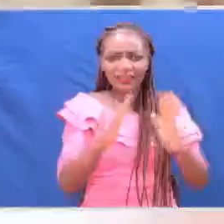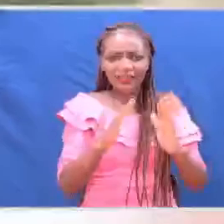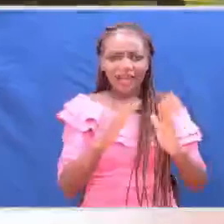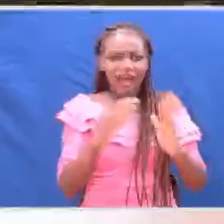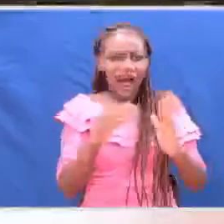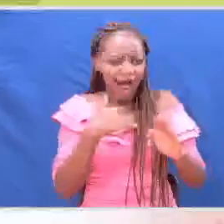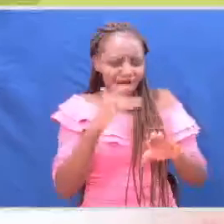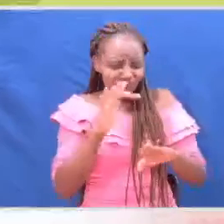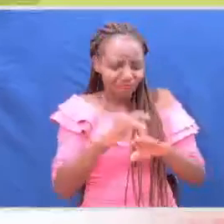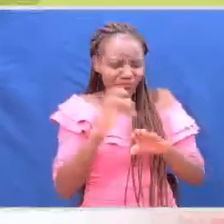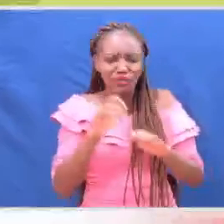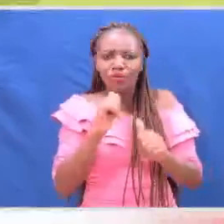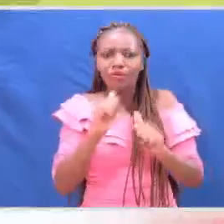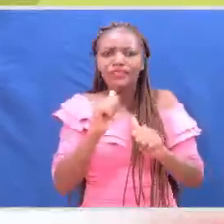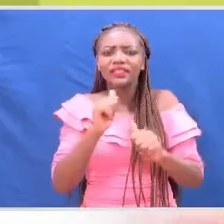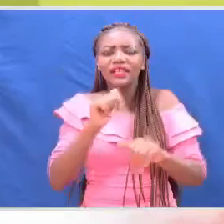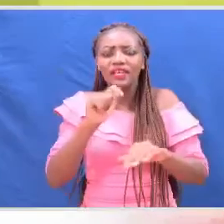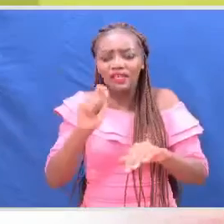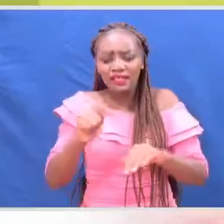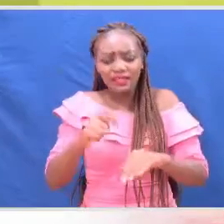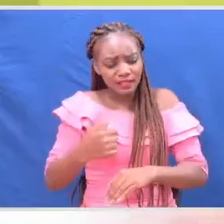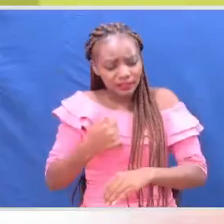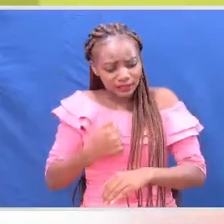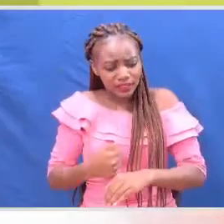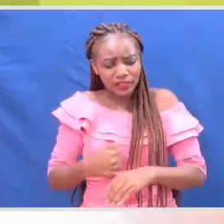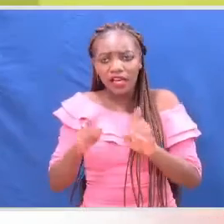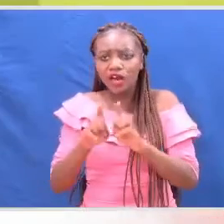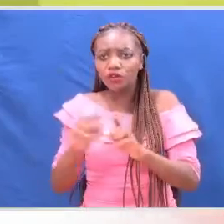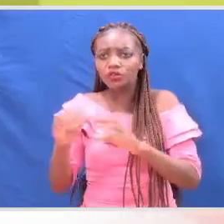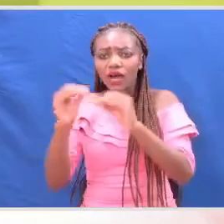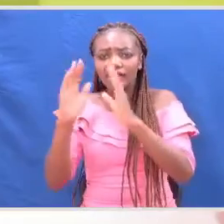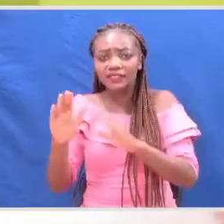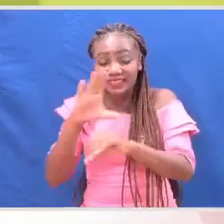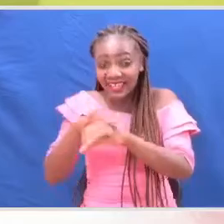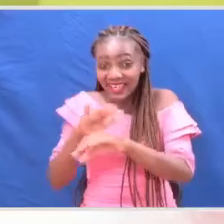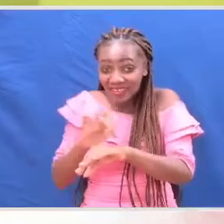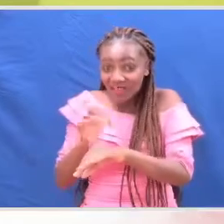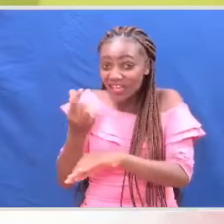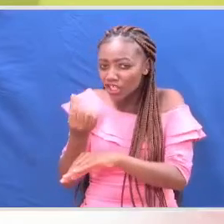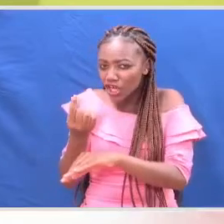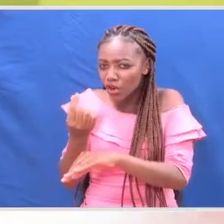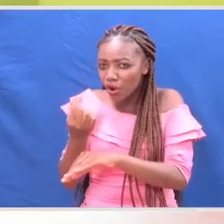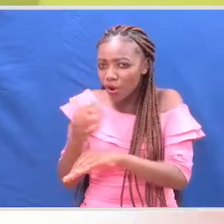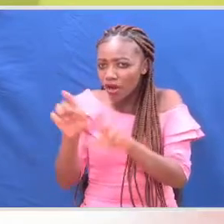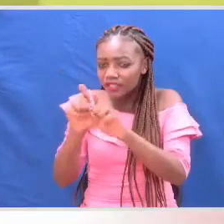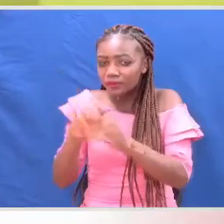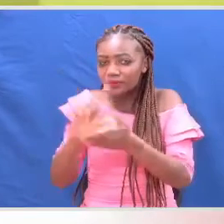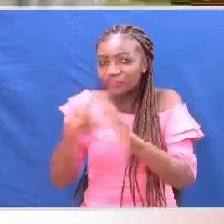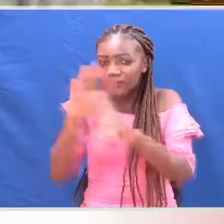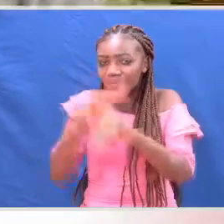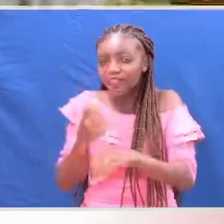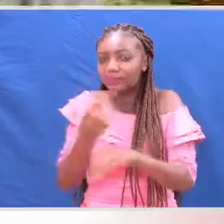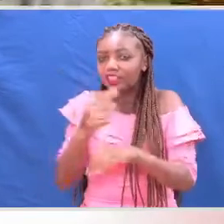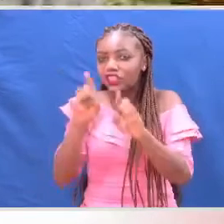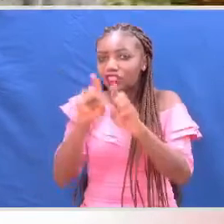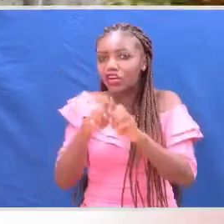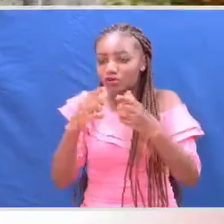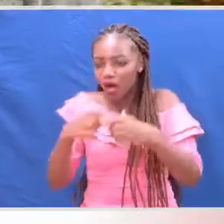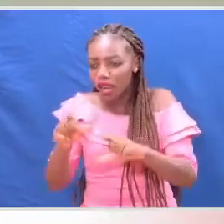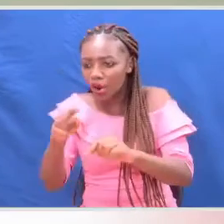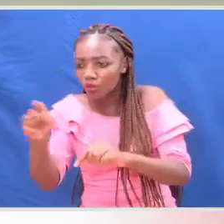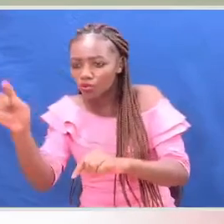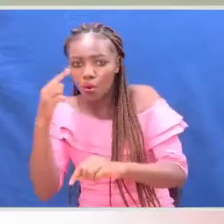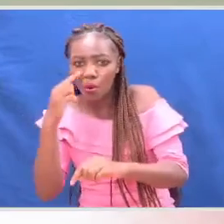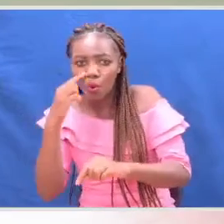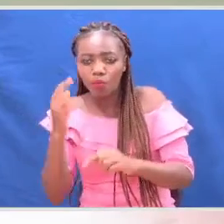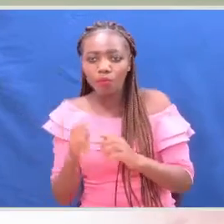alihitaji upasuaji, huku mwalimu mwenza akipata majeraha madogo ambapo alitibiwa na kuruhusiwa kwenda